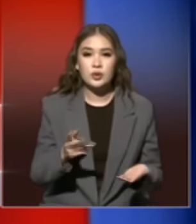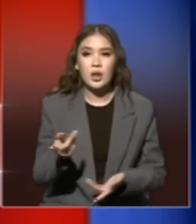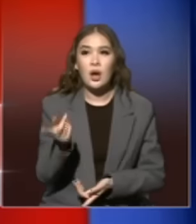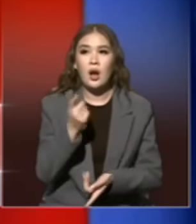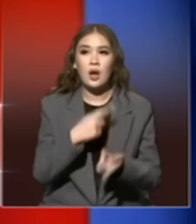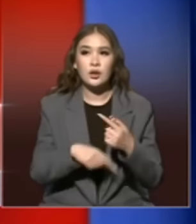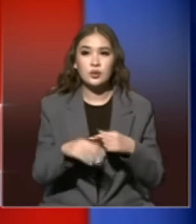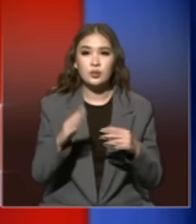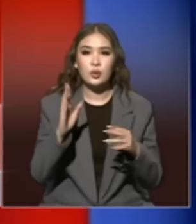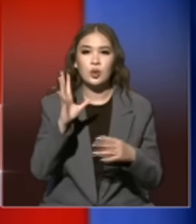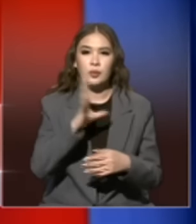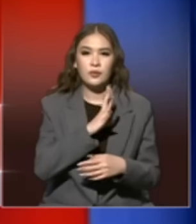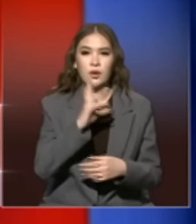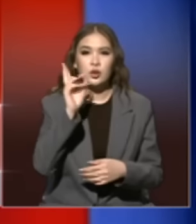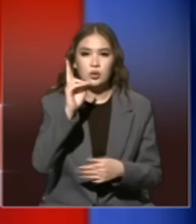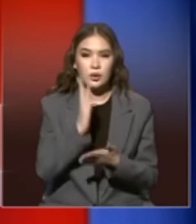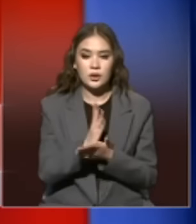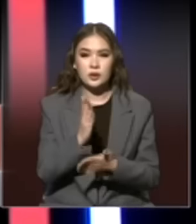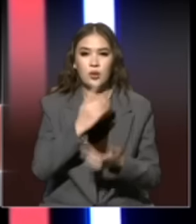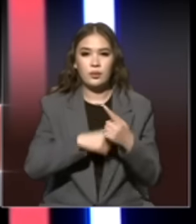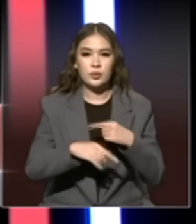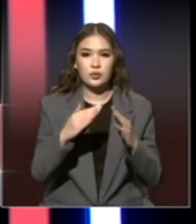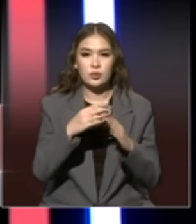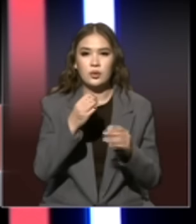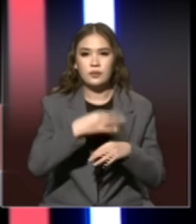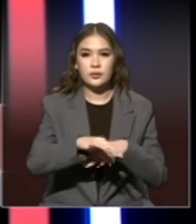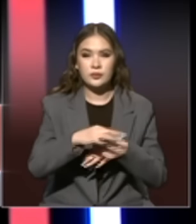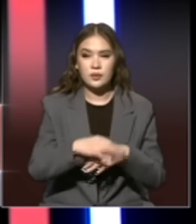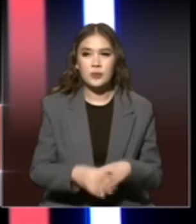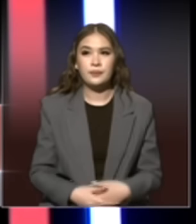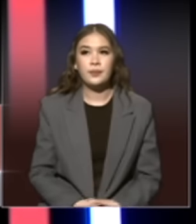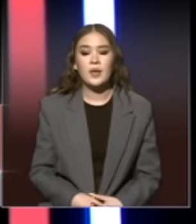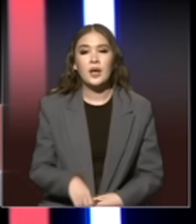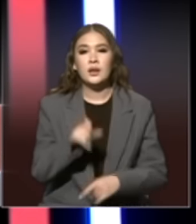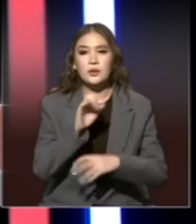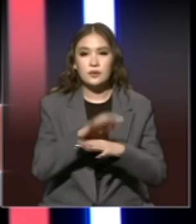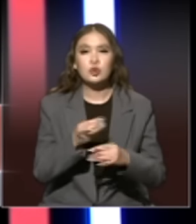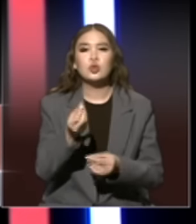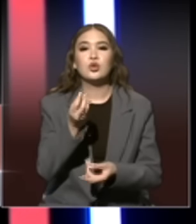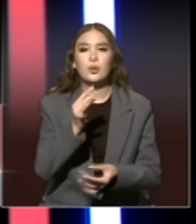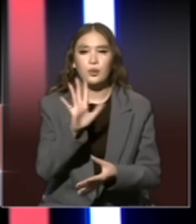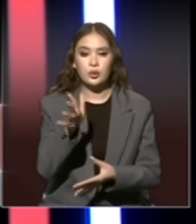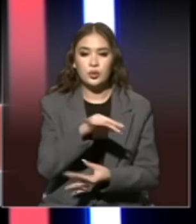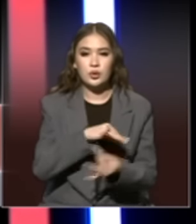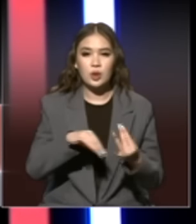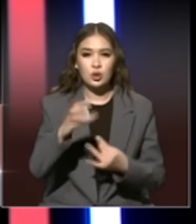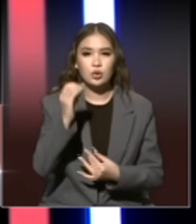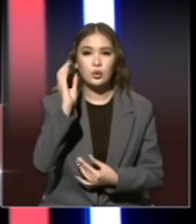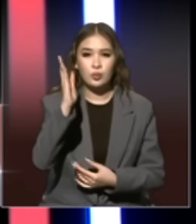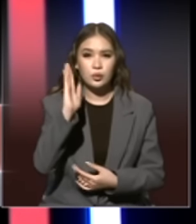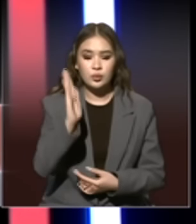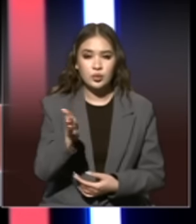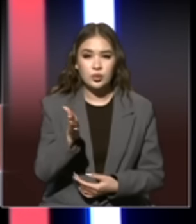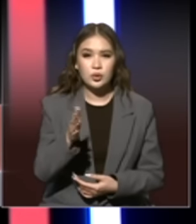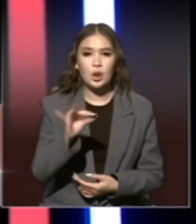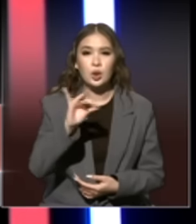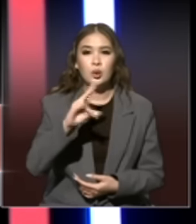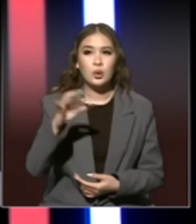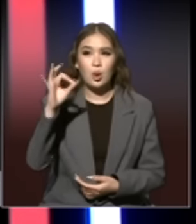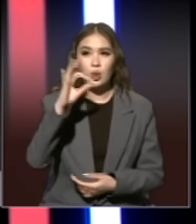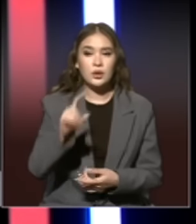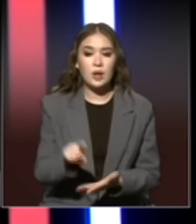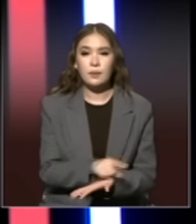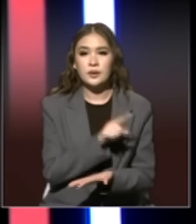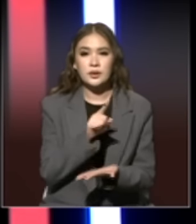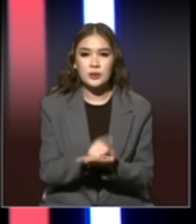келіп ұра беретіндер бар. Рахмет, қымбат спикерлер. Бұл тақырыпқа тағы да ораламыз. Өйткені жаңа айттыңыз ғой, маусым айында күшіне енетін заң деп. Міндетті